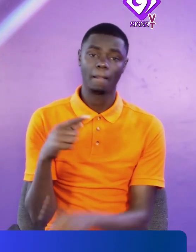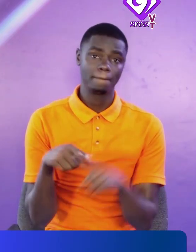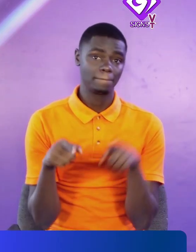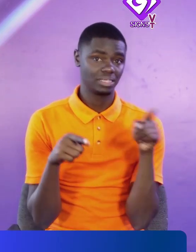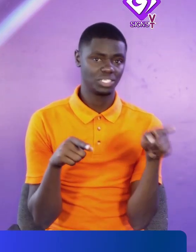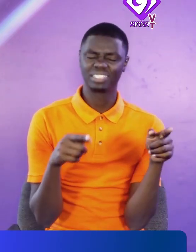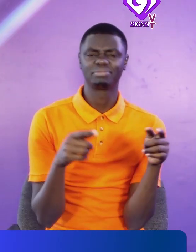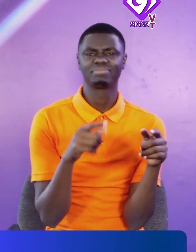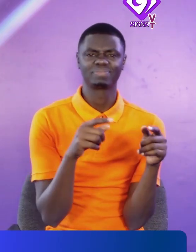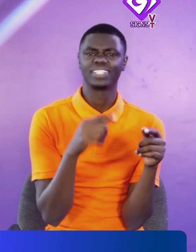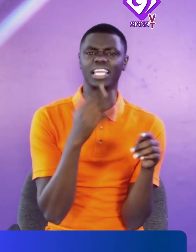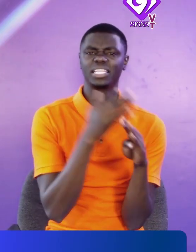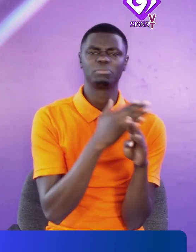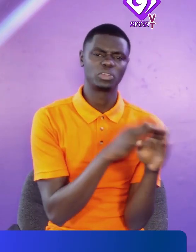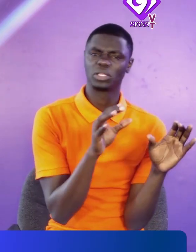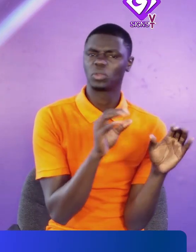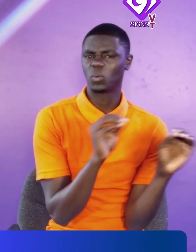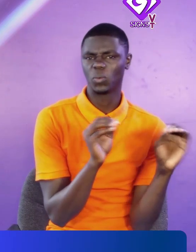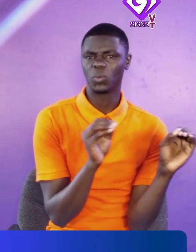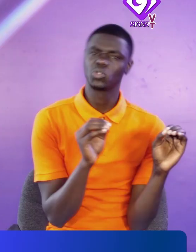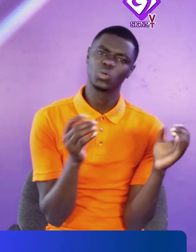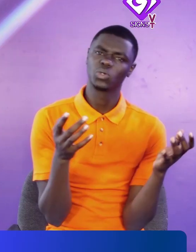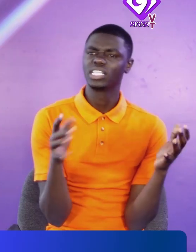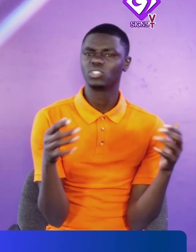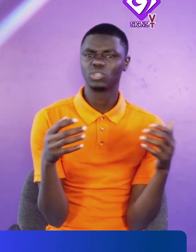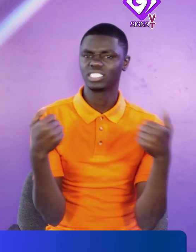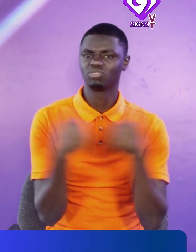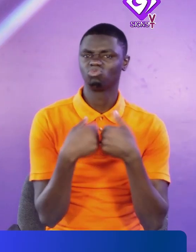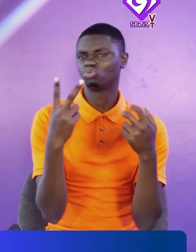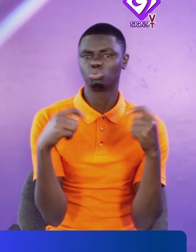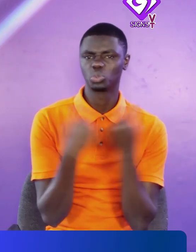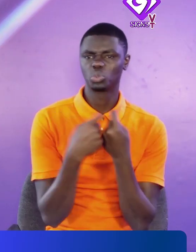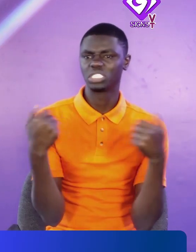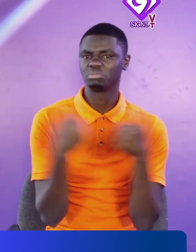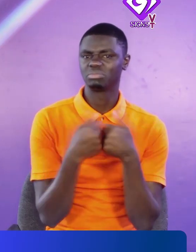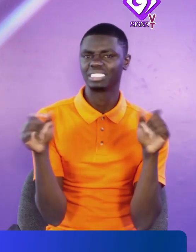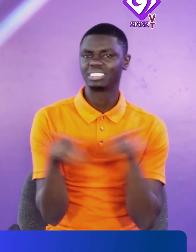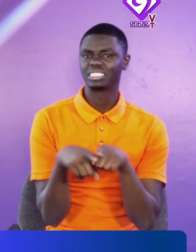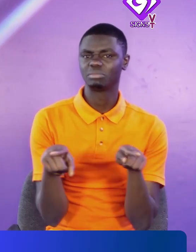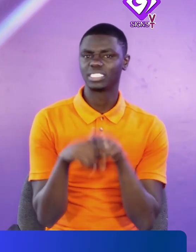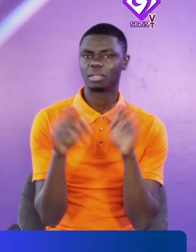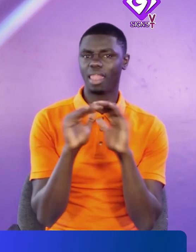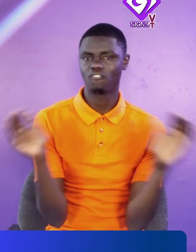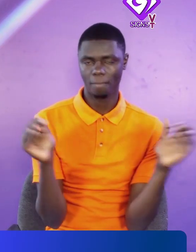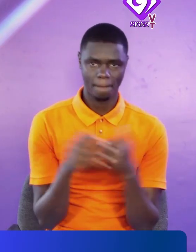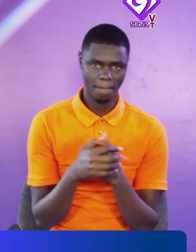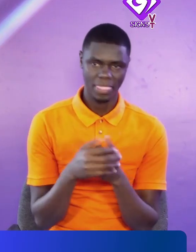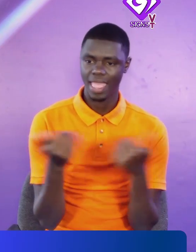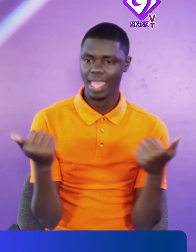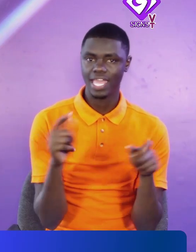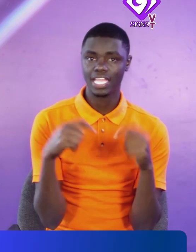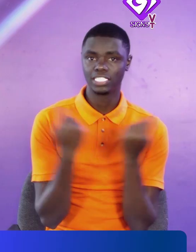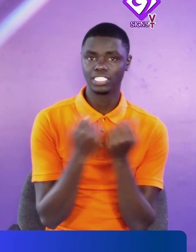msimu mzuri. Kwa hiyo huu ni mchezo unakutanisha timu zenye ni kama ziko the same weight class. Any team inaweza